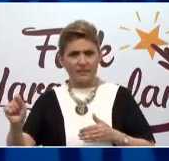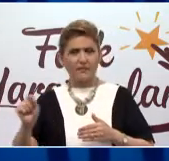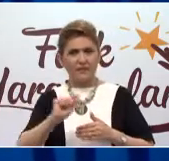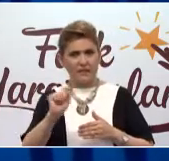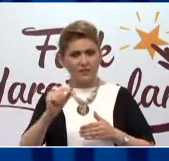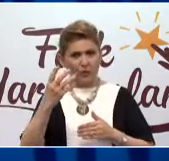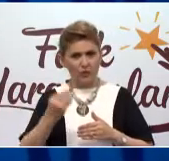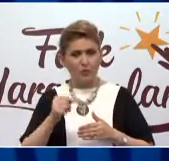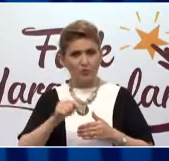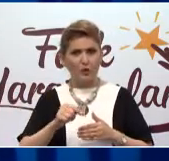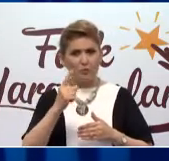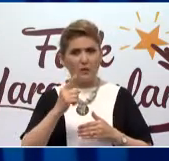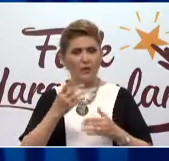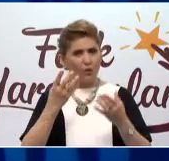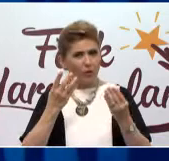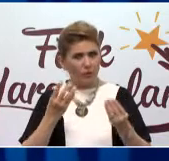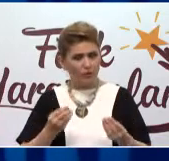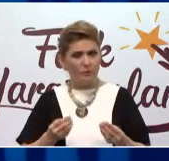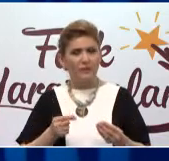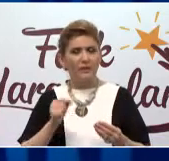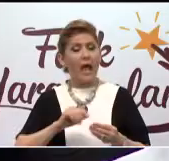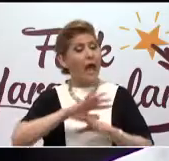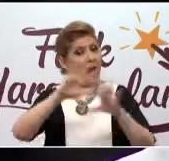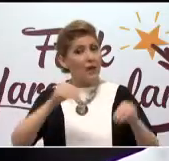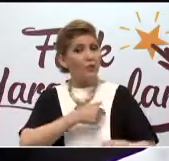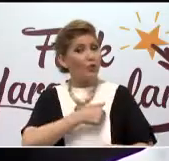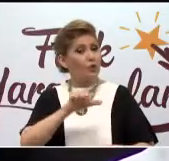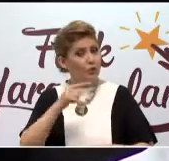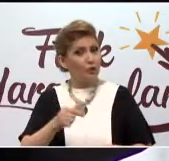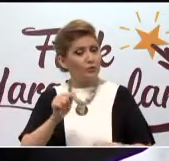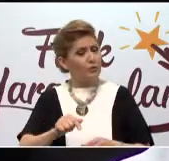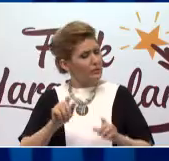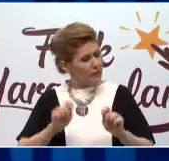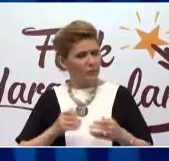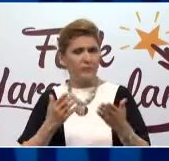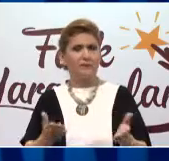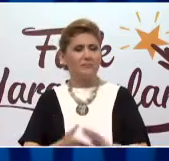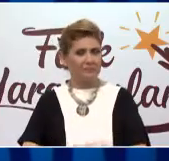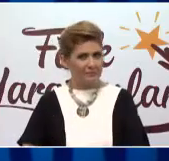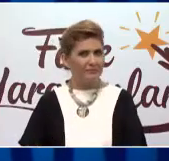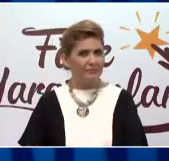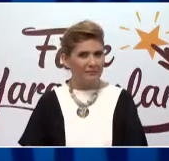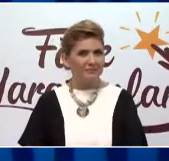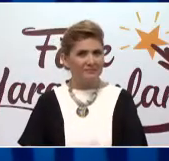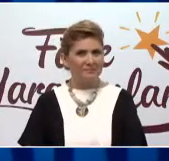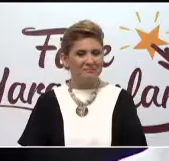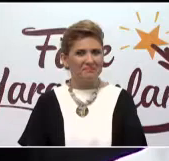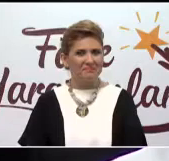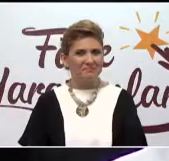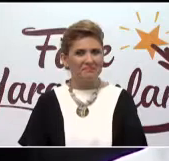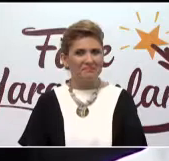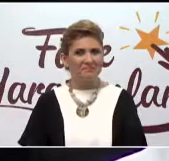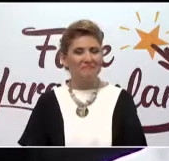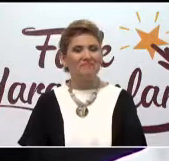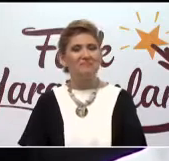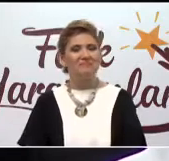yazıcısı olan bir insanda bunun bir parçası olup herkes gönüllü olabilir. Olarak bunu siz de olabilirsiniz. Yapın. Hayır, olsa dükkan sizin.